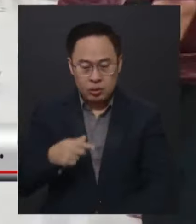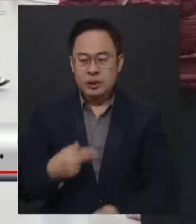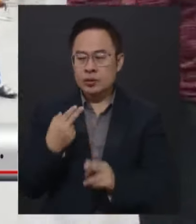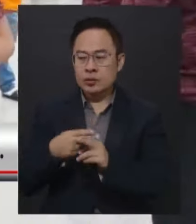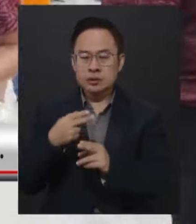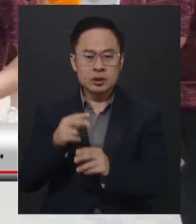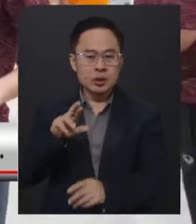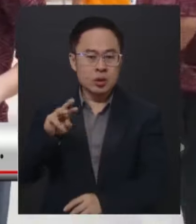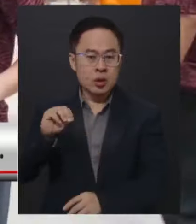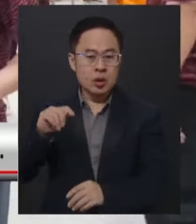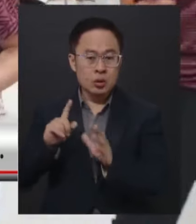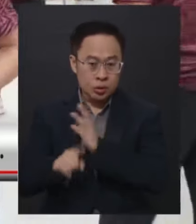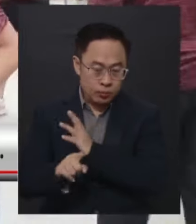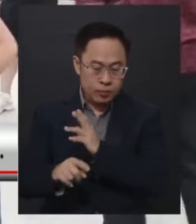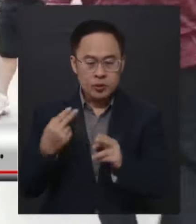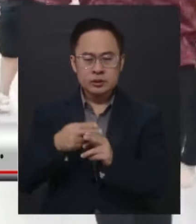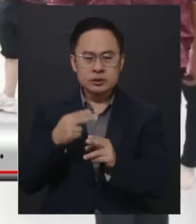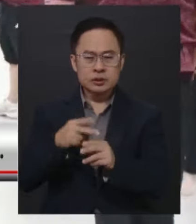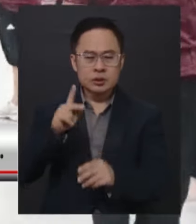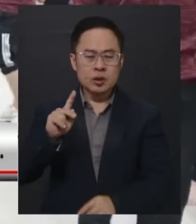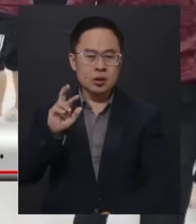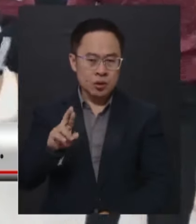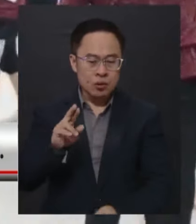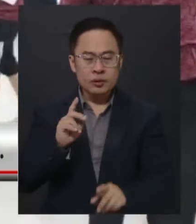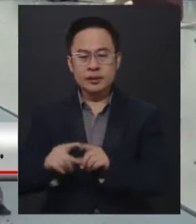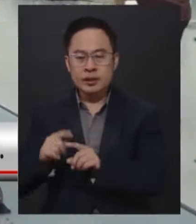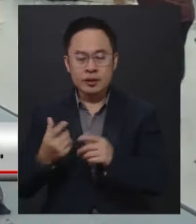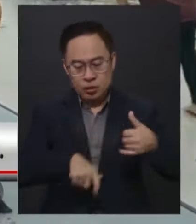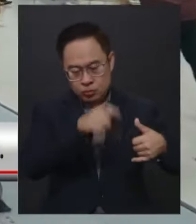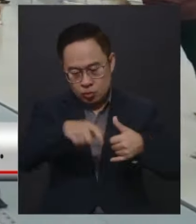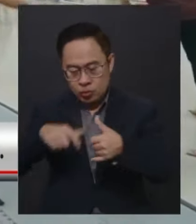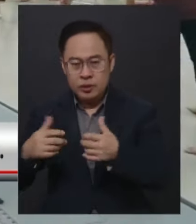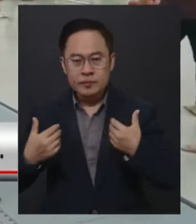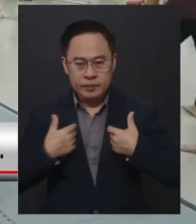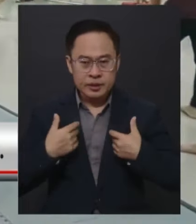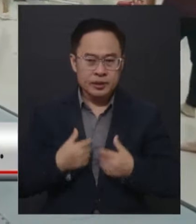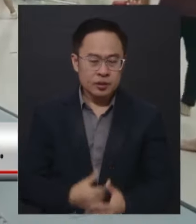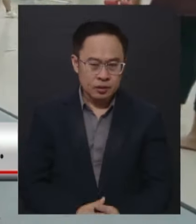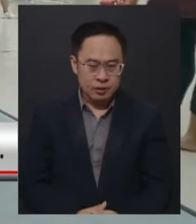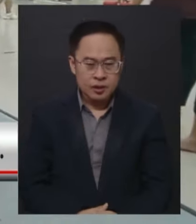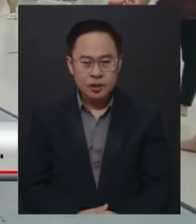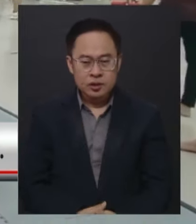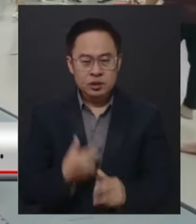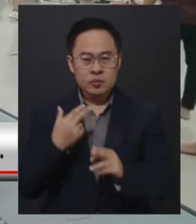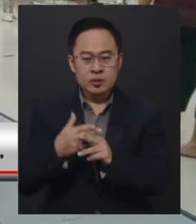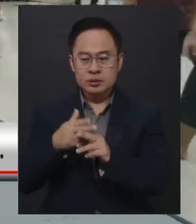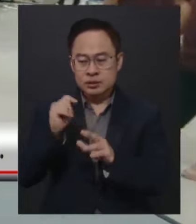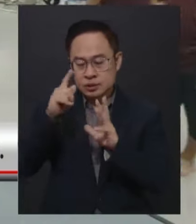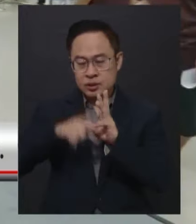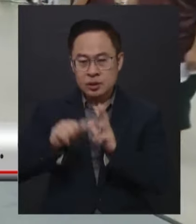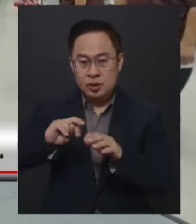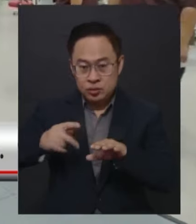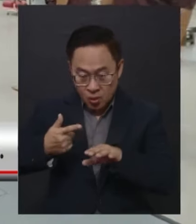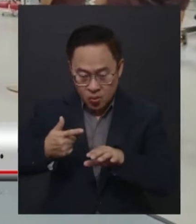พาสกรสุวรรณวรนะครับก่อนนี่อาจจะเป็นเจนหลังหน่อยแหแต่ว่าต๋องกับรมนี่เก๋ากึ๊กเลยครับในขณะที่นัก